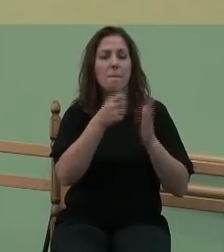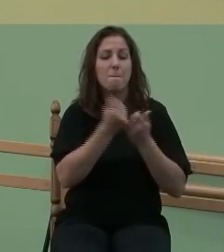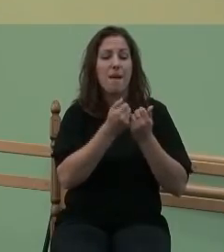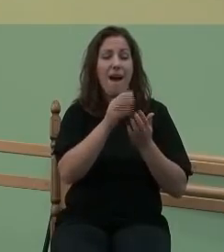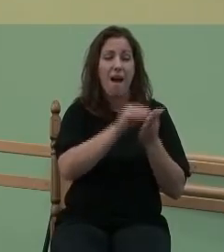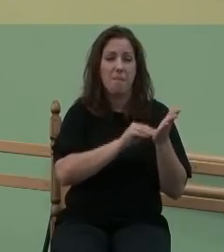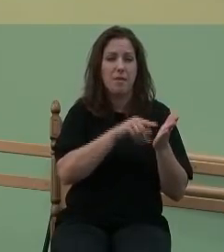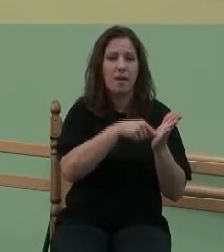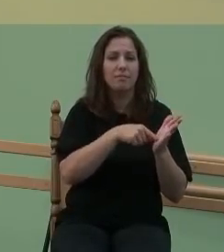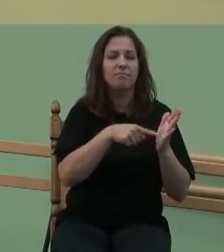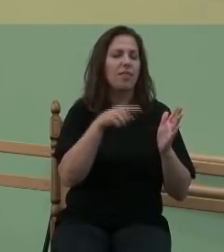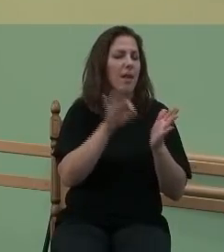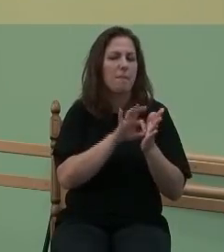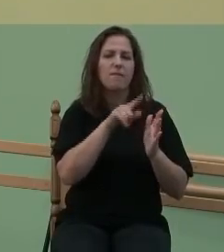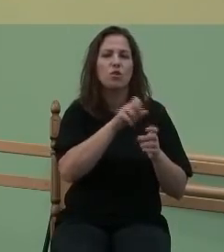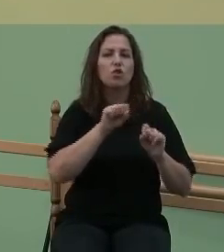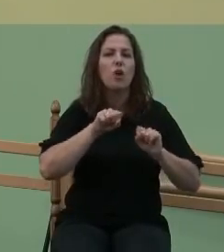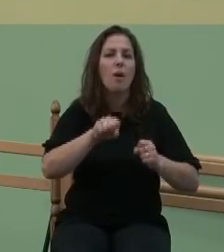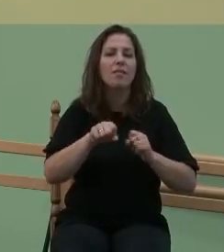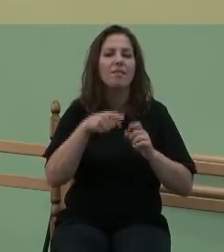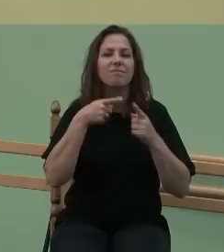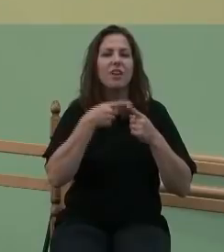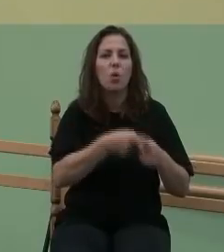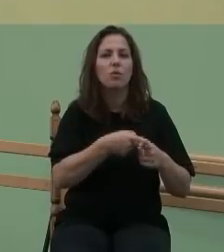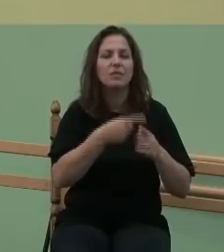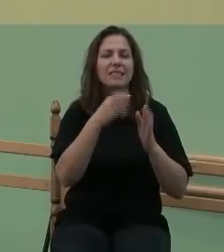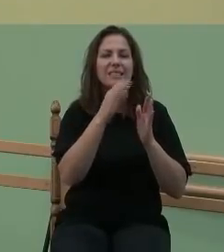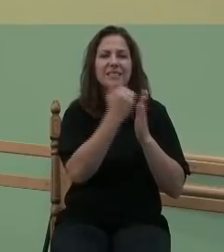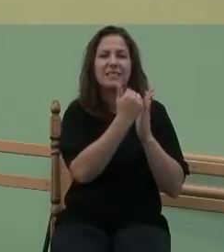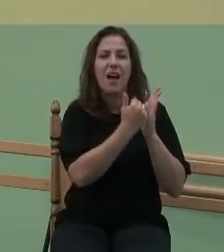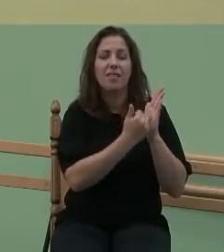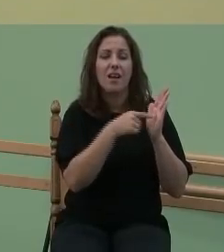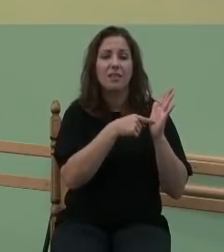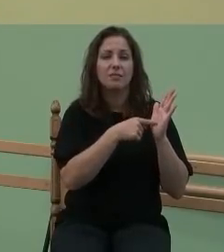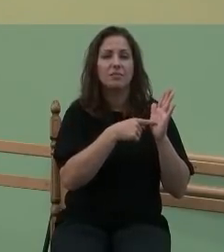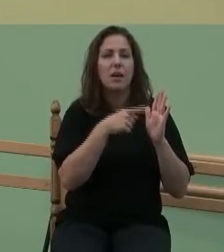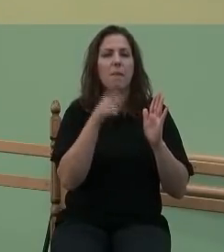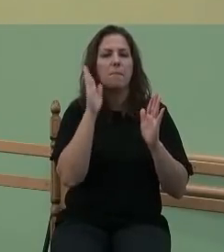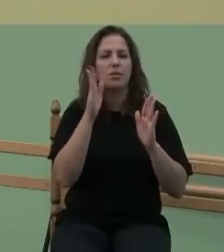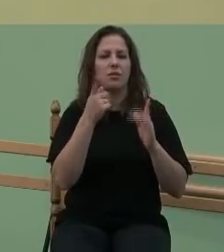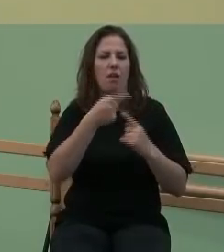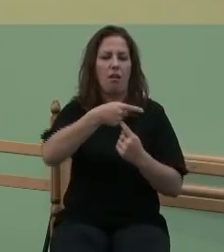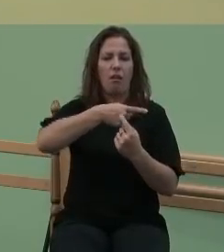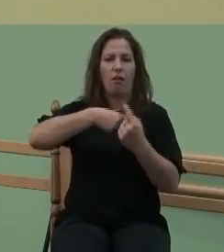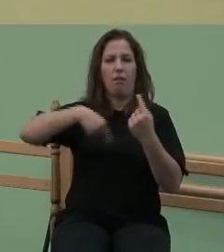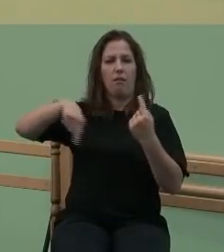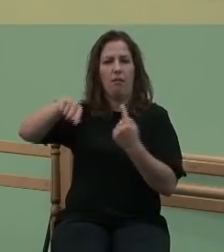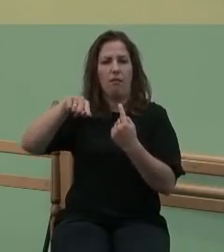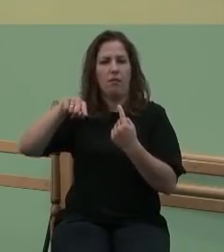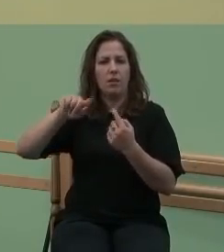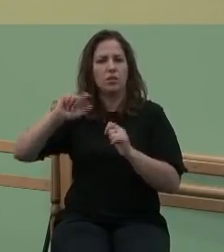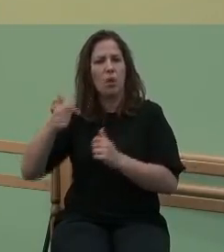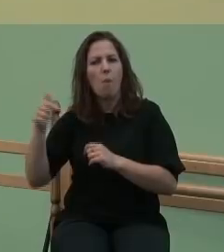papierze. Funduje sobie działanie w kierunku standardu, który będzie odbiegał od tego,